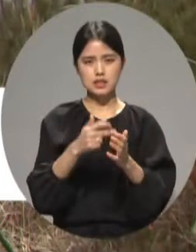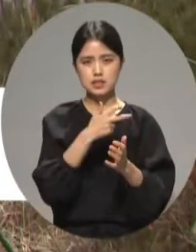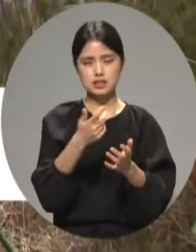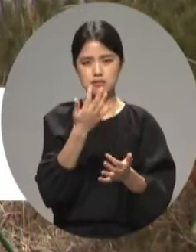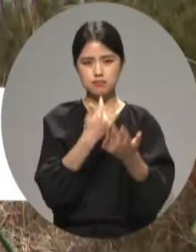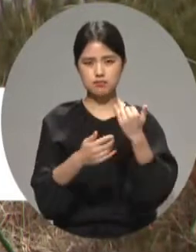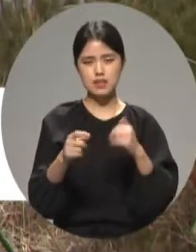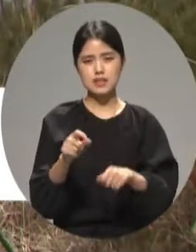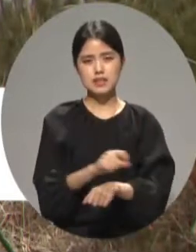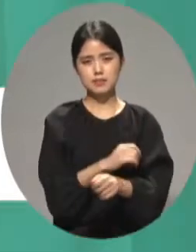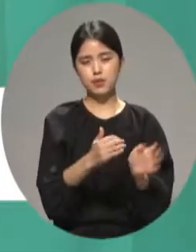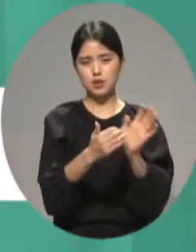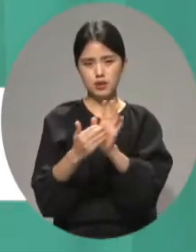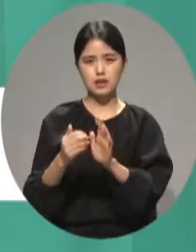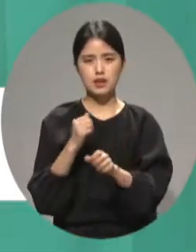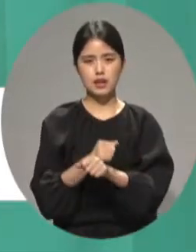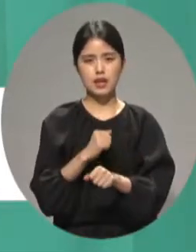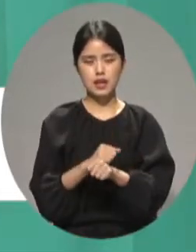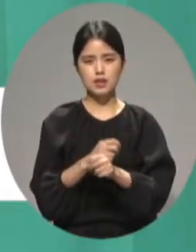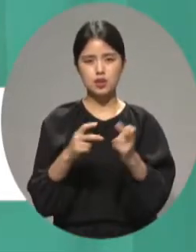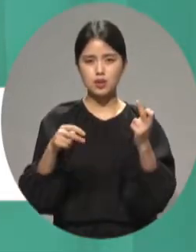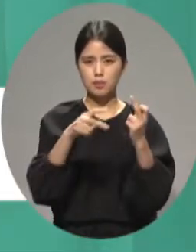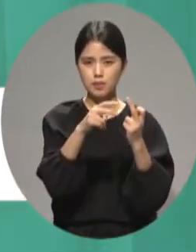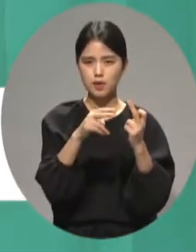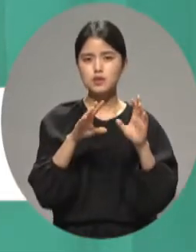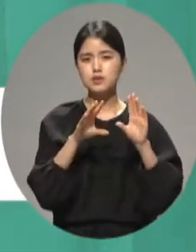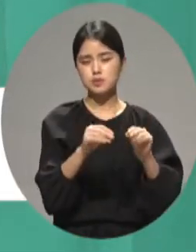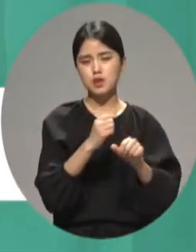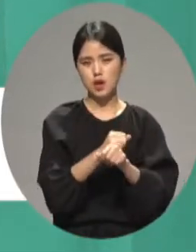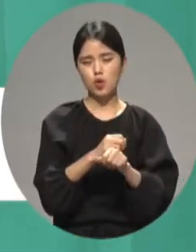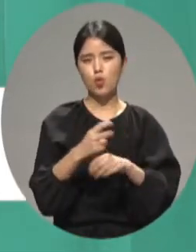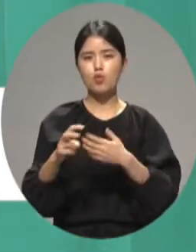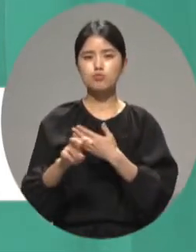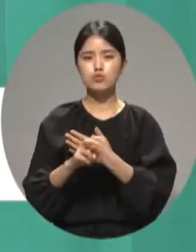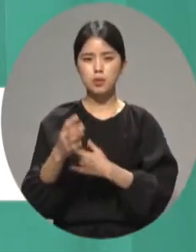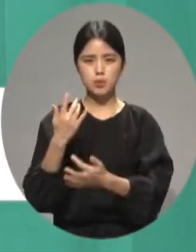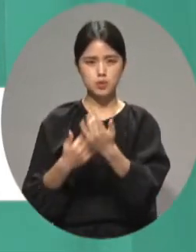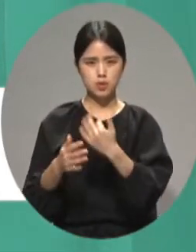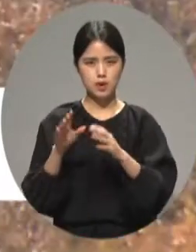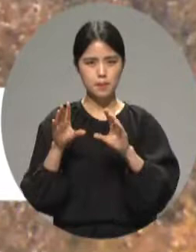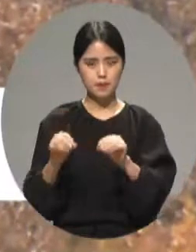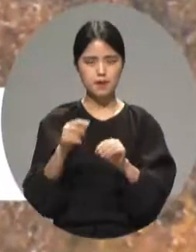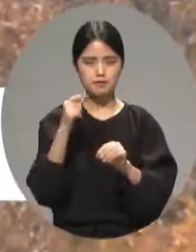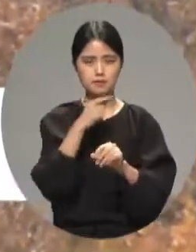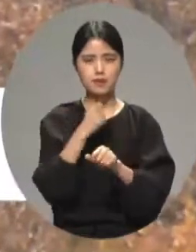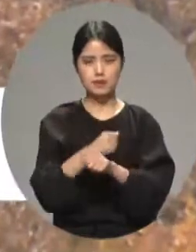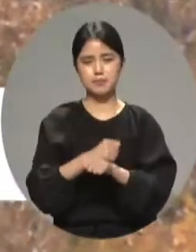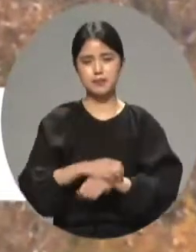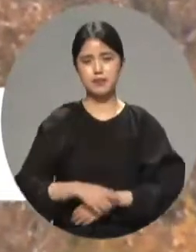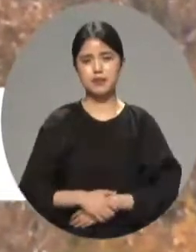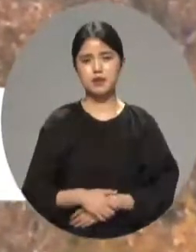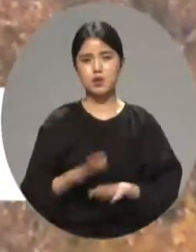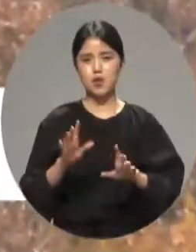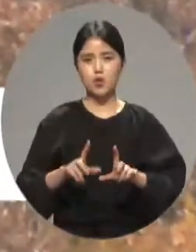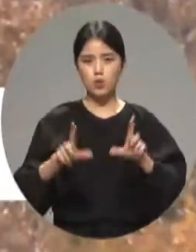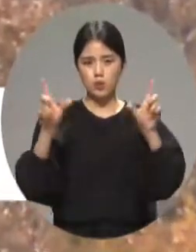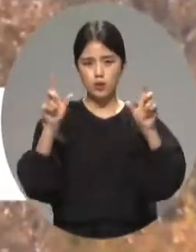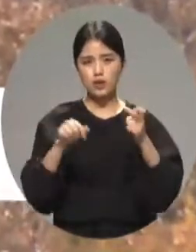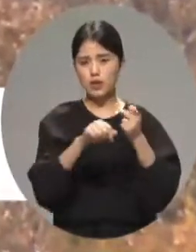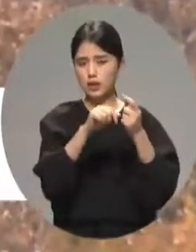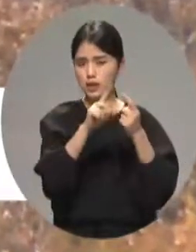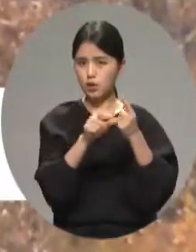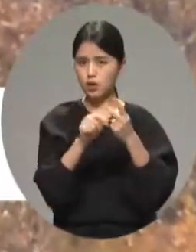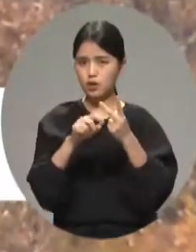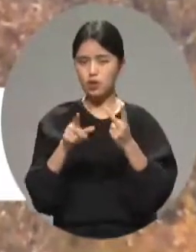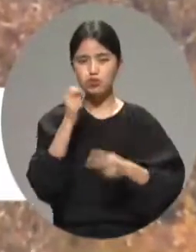특별대책 기간을 정해 입산통제 와 불법 소각 단속 등 감시를 강화하기로 했습니다 올들어 지난 1 2월 두